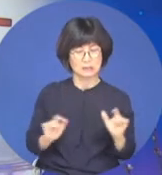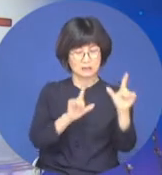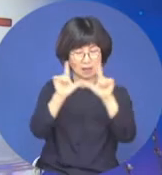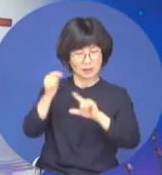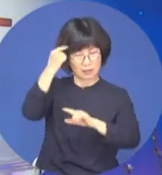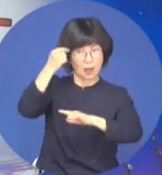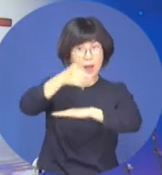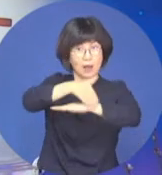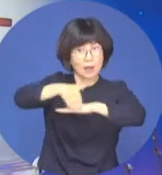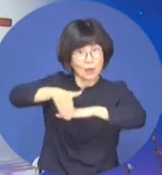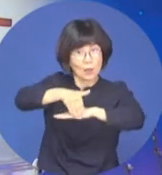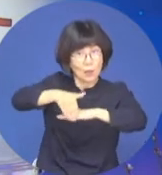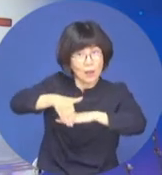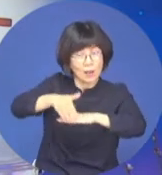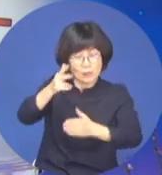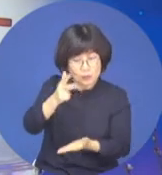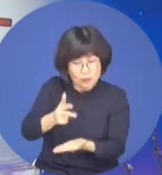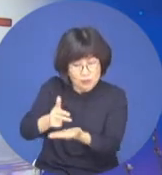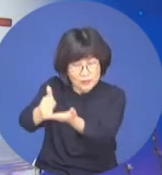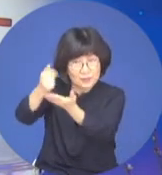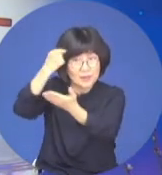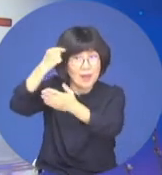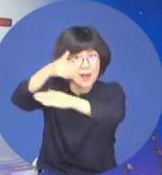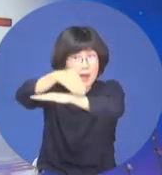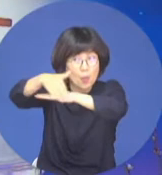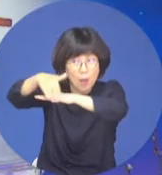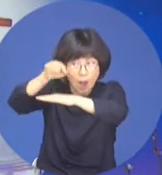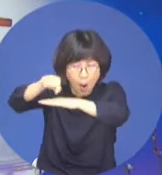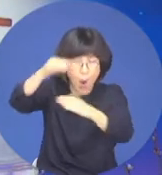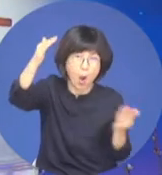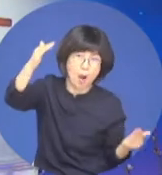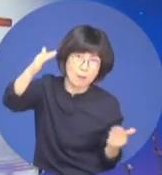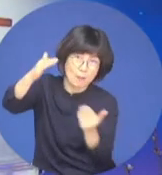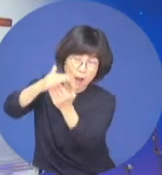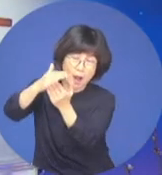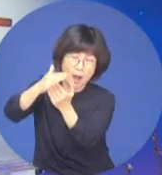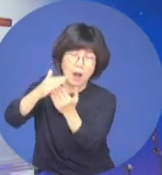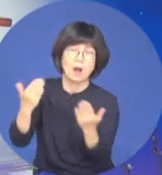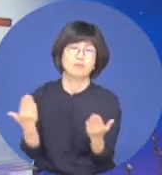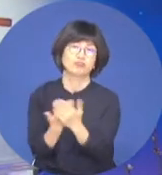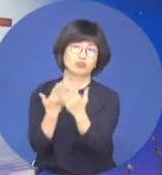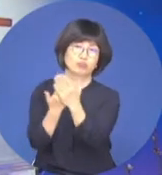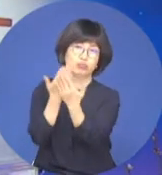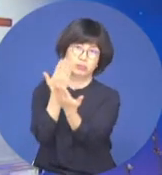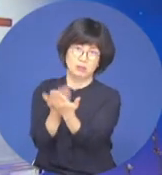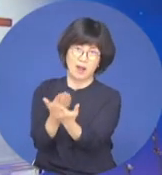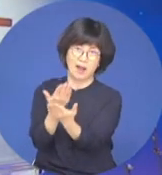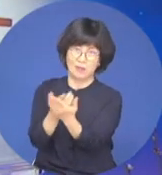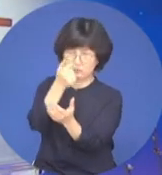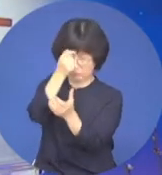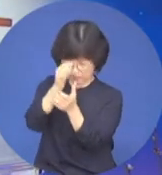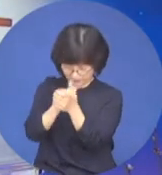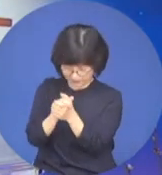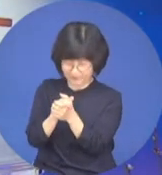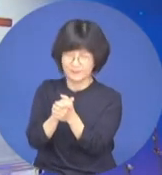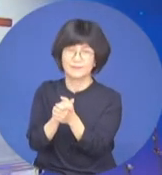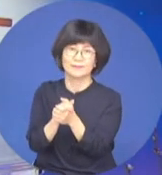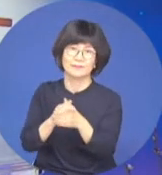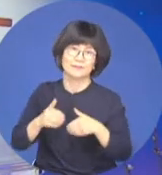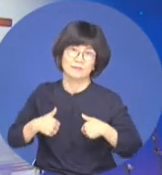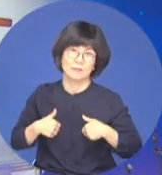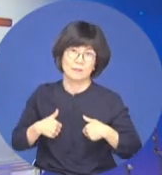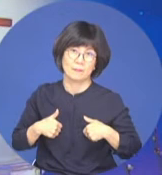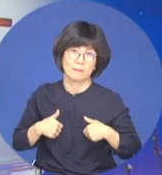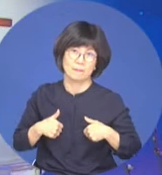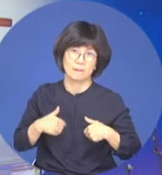부부를 향한 주님의 계획을 이루어 주십시오, 부흥시켜 주십시오 라고 기도하면서, 그로 인하여 사는 날 동안에